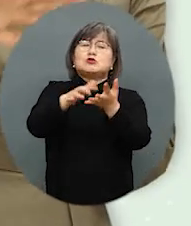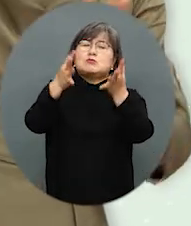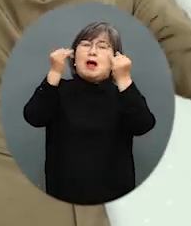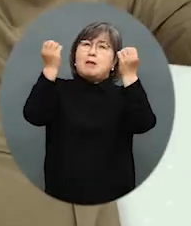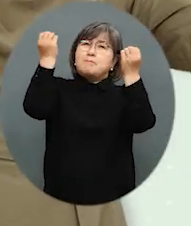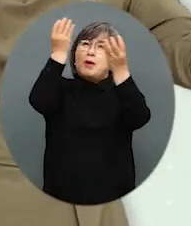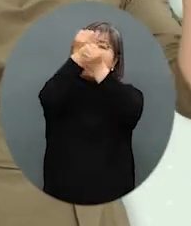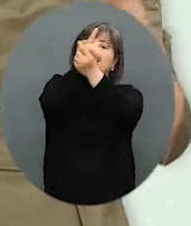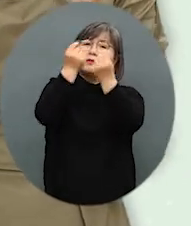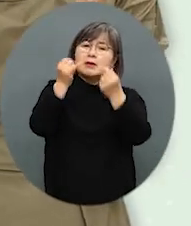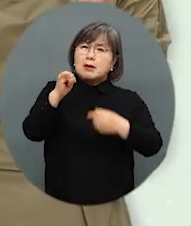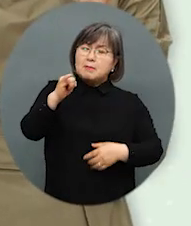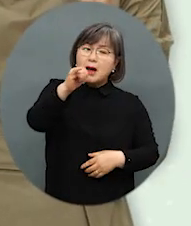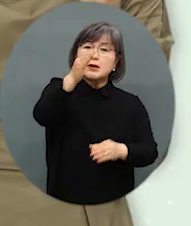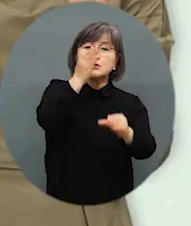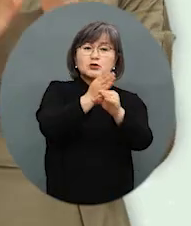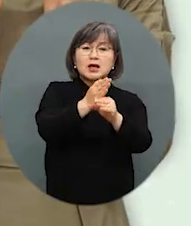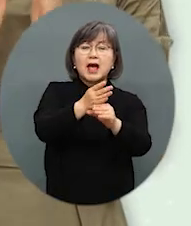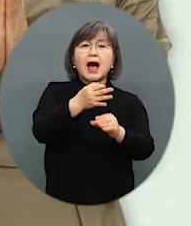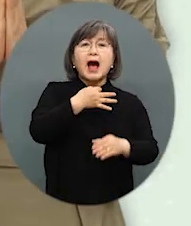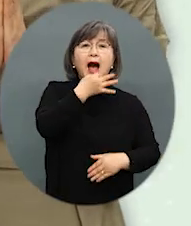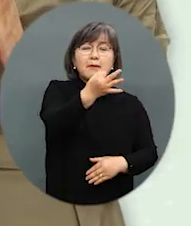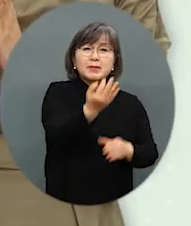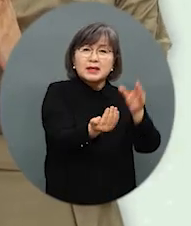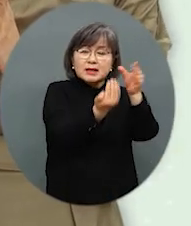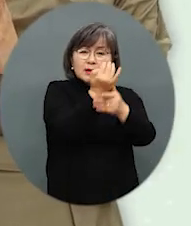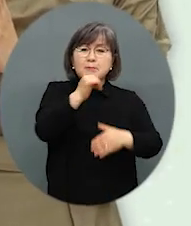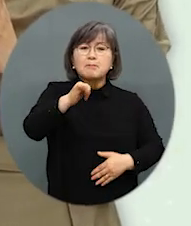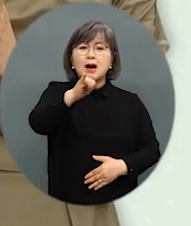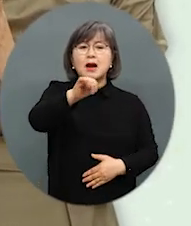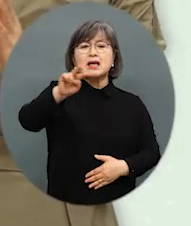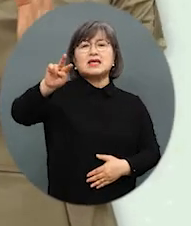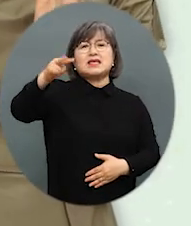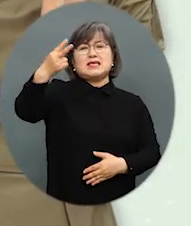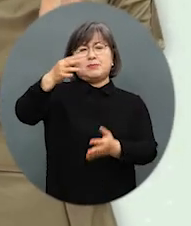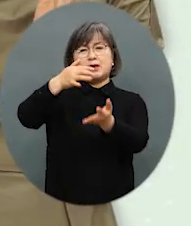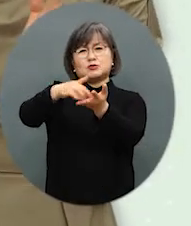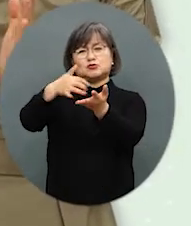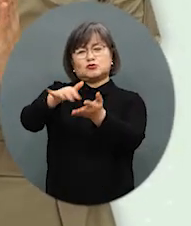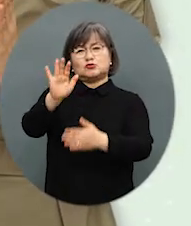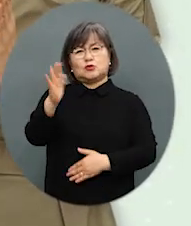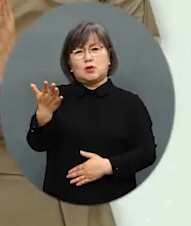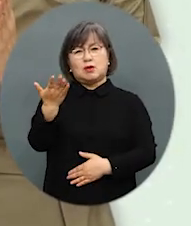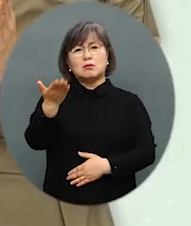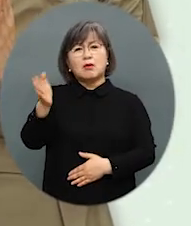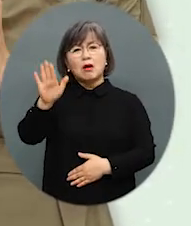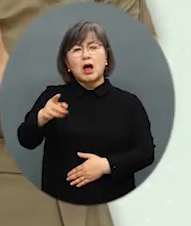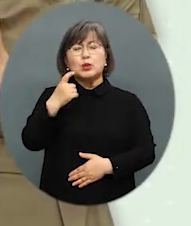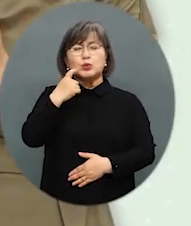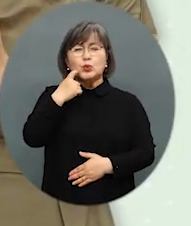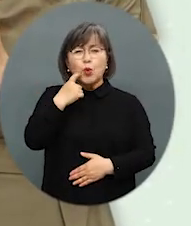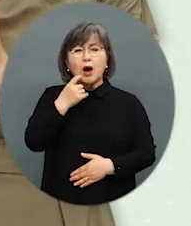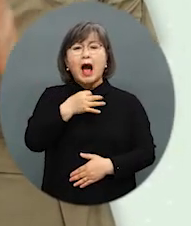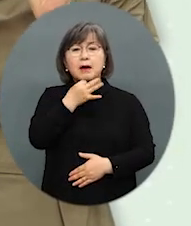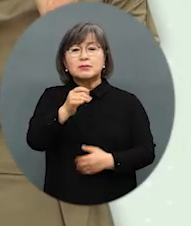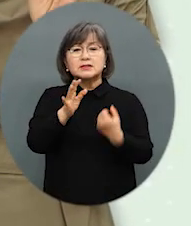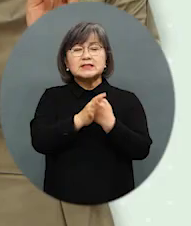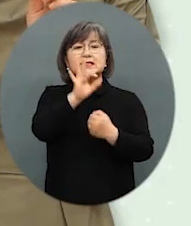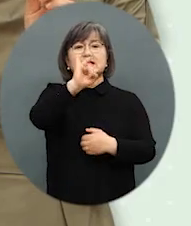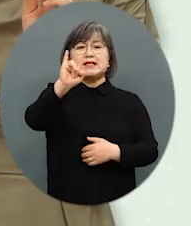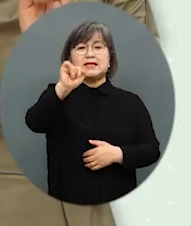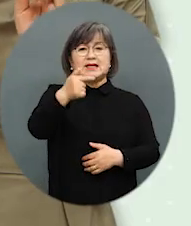별처럼 수많은 바이러스 중에 감기를 일으키는 바이러스는 200여 가지가 됩니다. 하지만